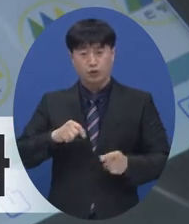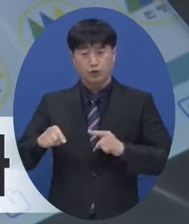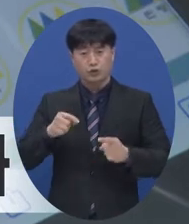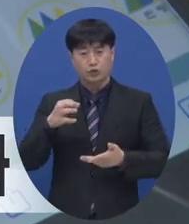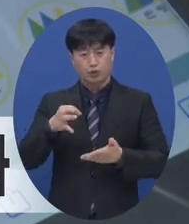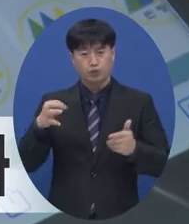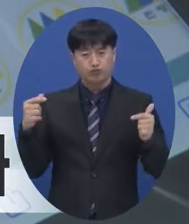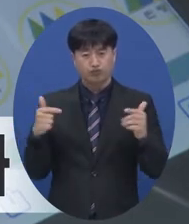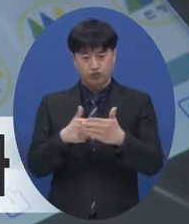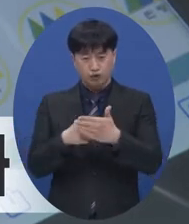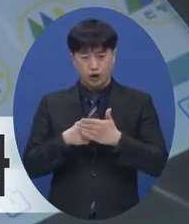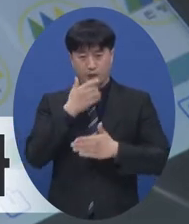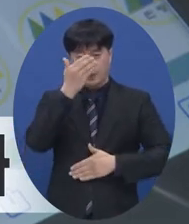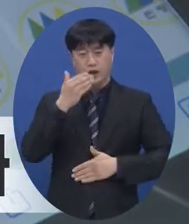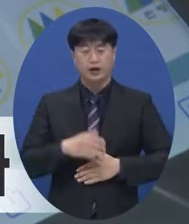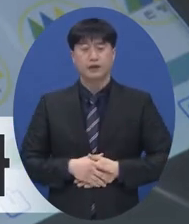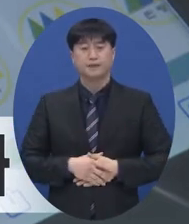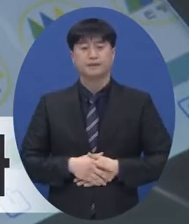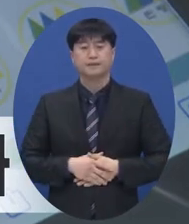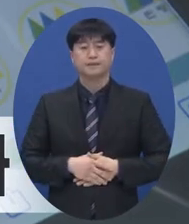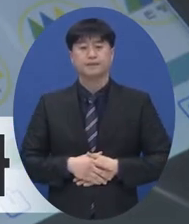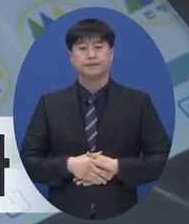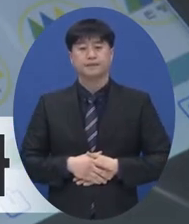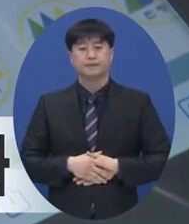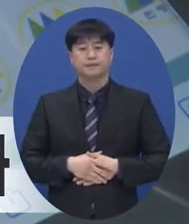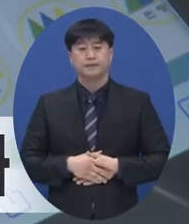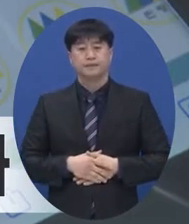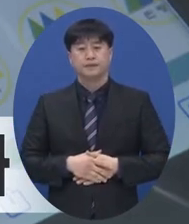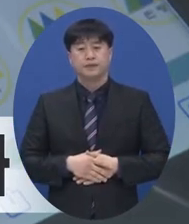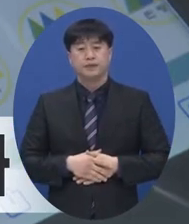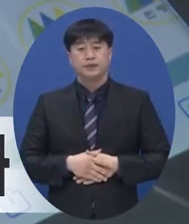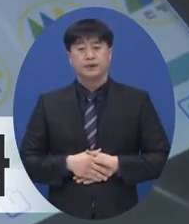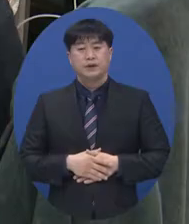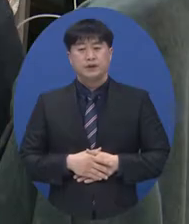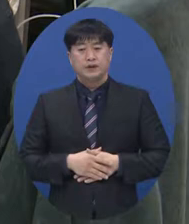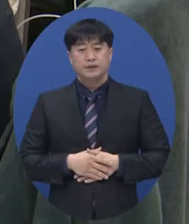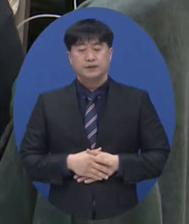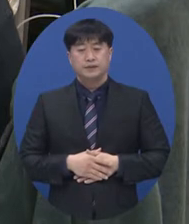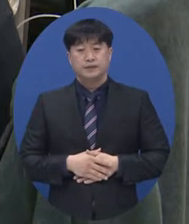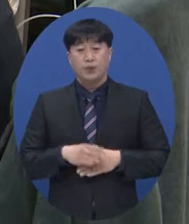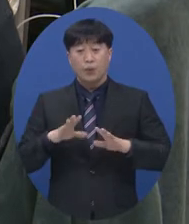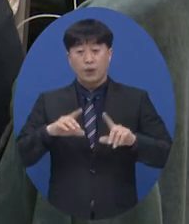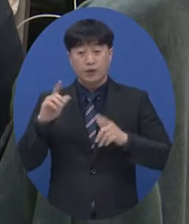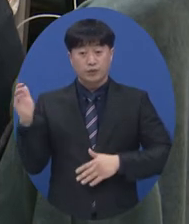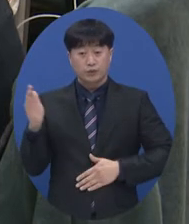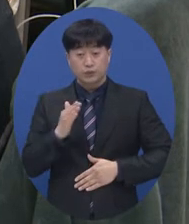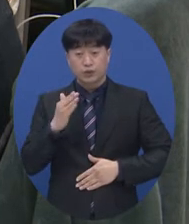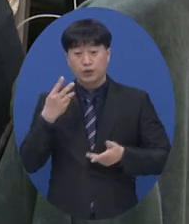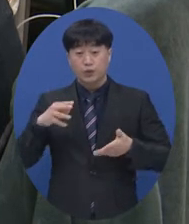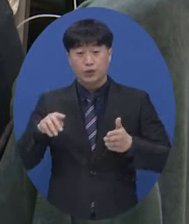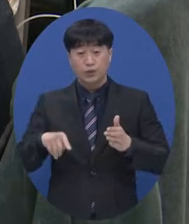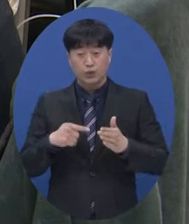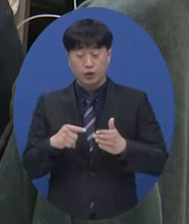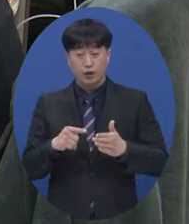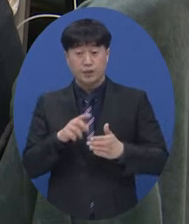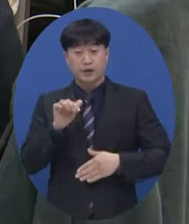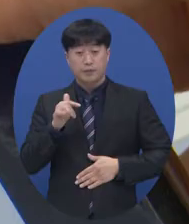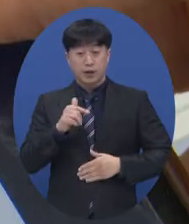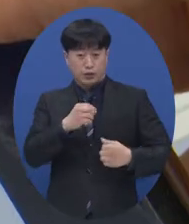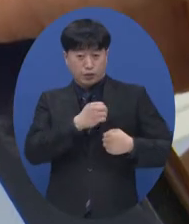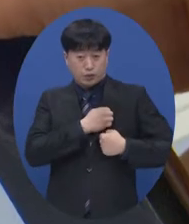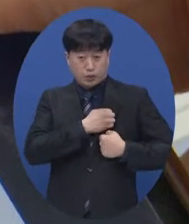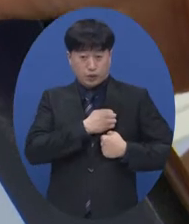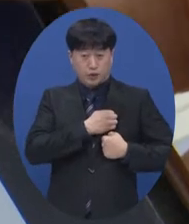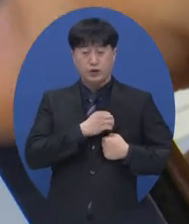기대됩니다 경기 gtb 김태희 기자의 보도입니다 올해부터 도내 민방위 대화는 모바일을